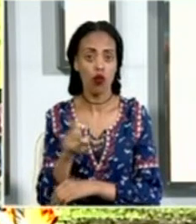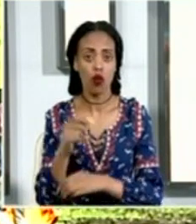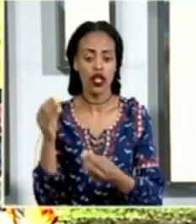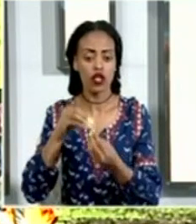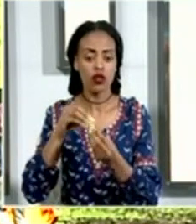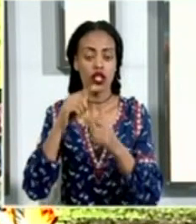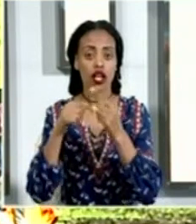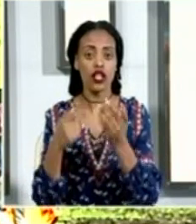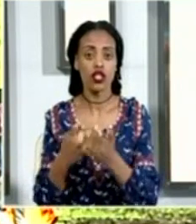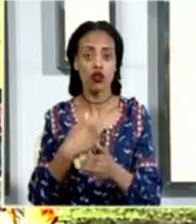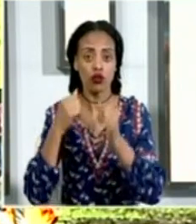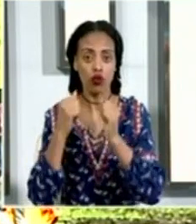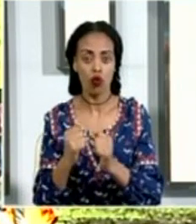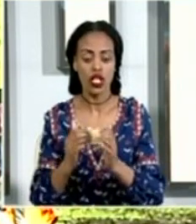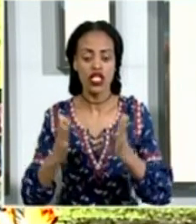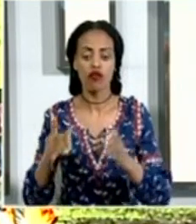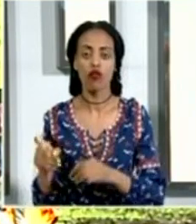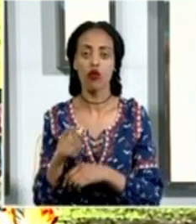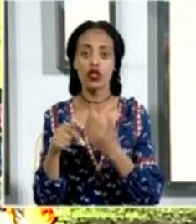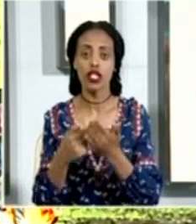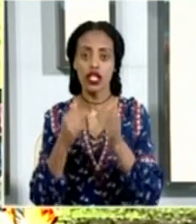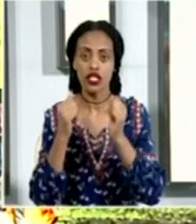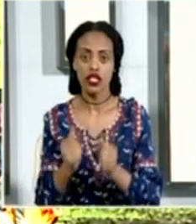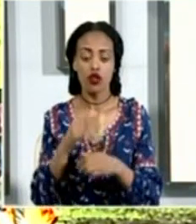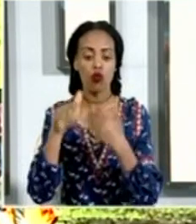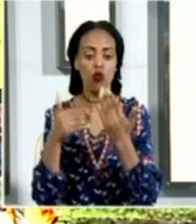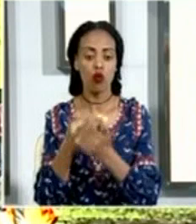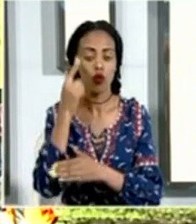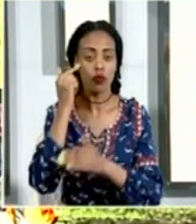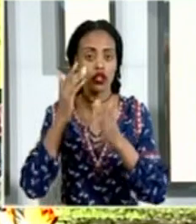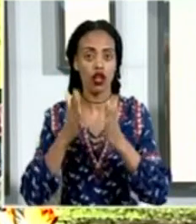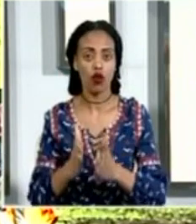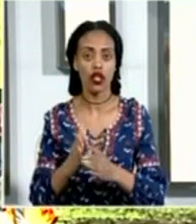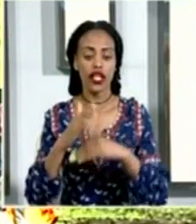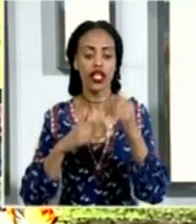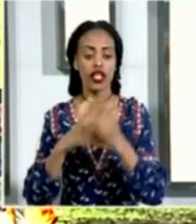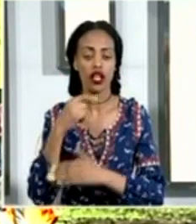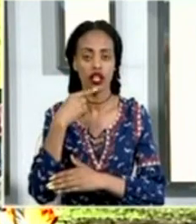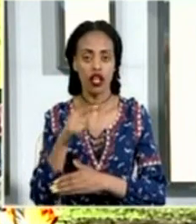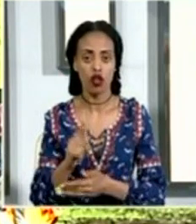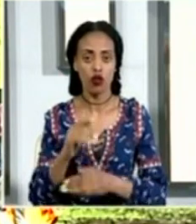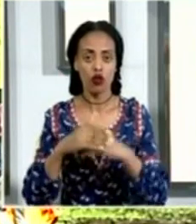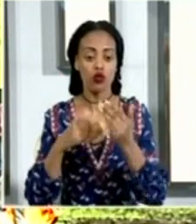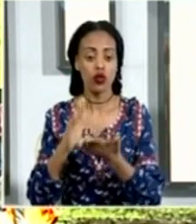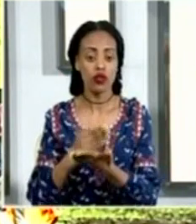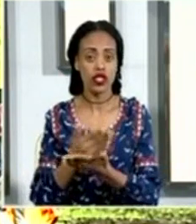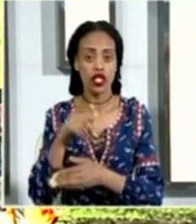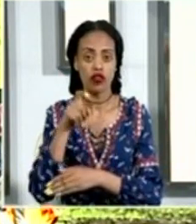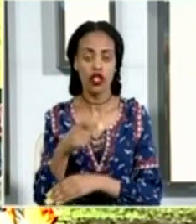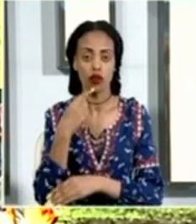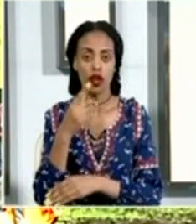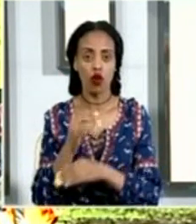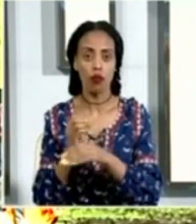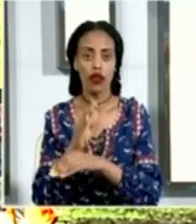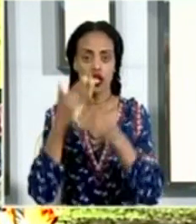እናተጋደደ ክኸይድ ዘለዎ ተኽእሎ ሰፊሕ ክኸውን እውን ስለ ዝኽእል ኩሉ ብትግራዋይነቱ ኢደ ኢድካ ኢሉ እጃሙ ከበርክት ይግባእ ኢሉ ሎ